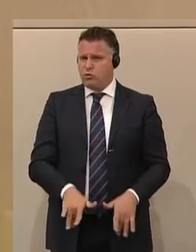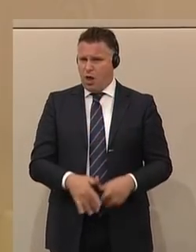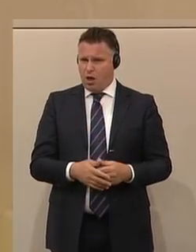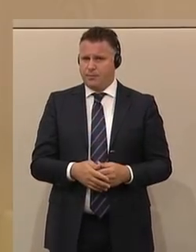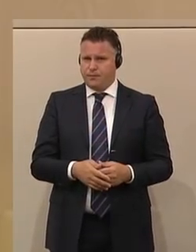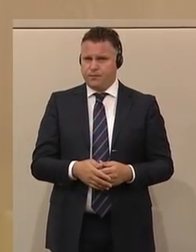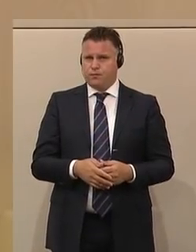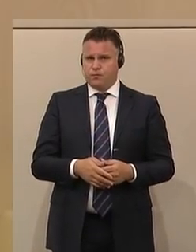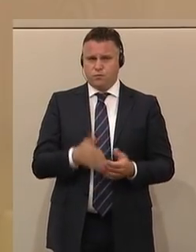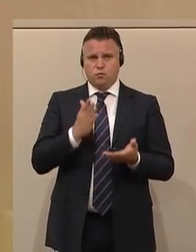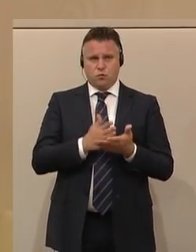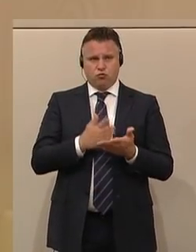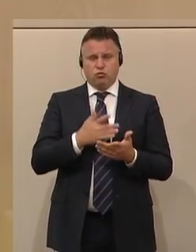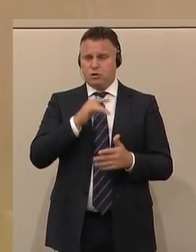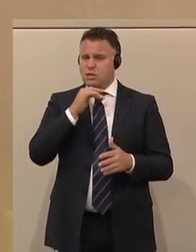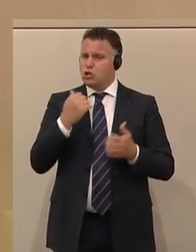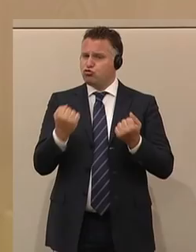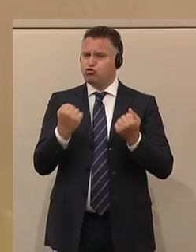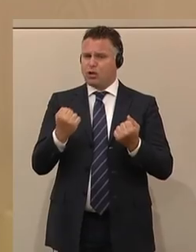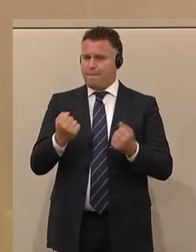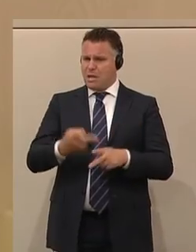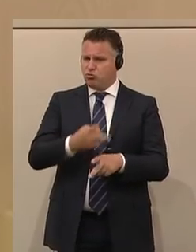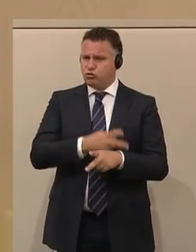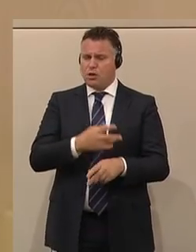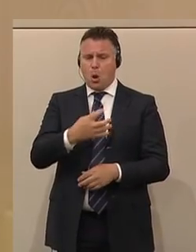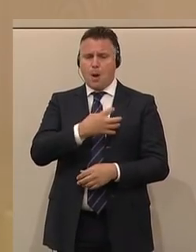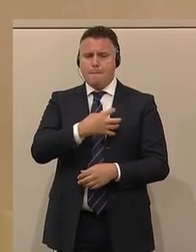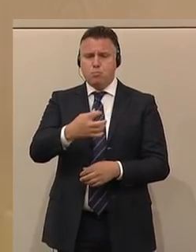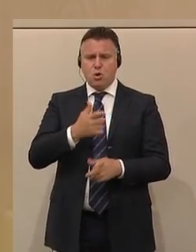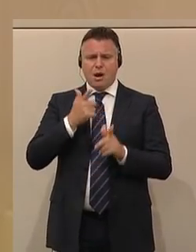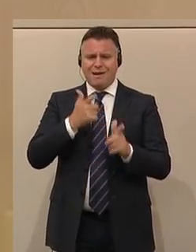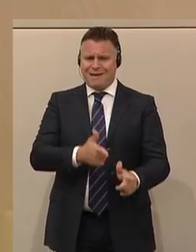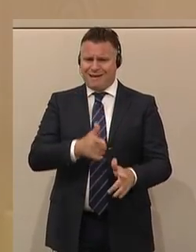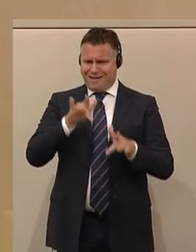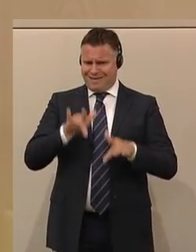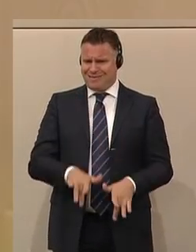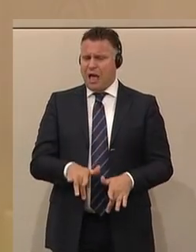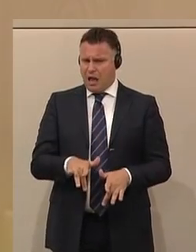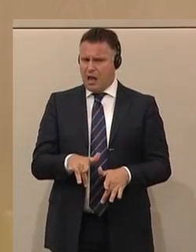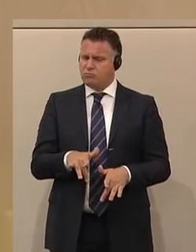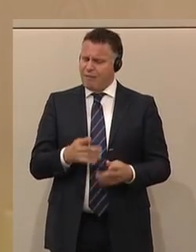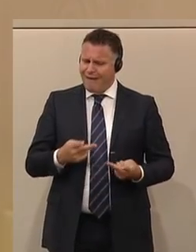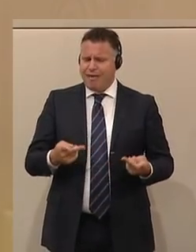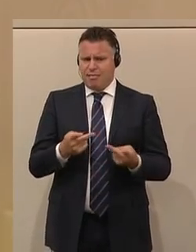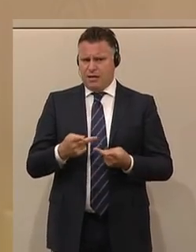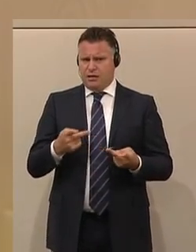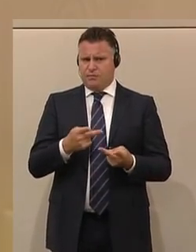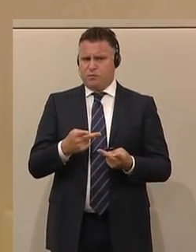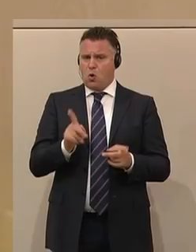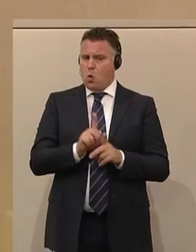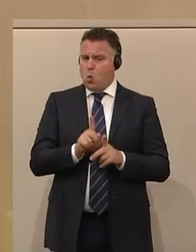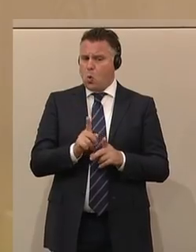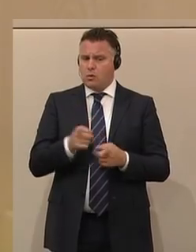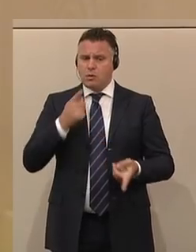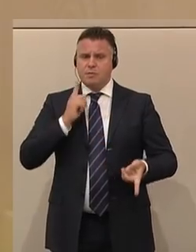Ein ganzes Band an instabilen Staaten mit bürgerkriegsähnlichen Turbulenzen oder